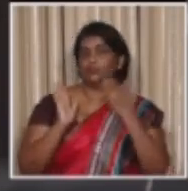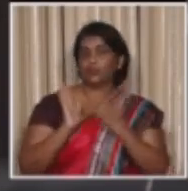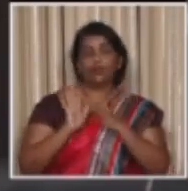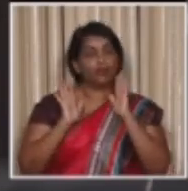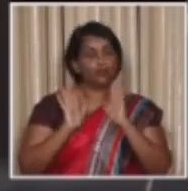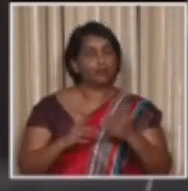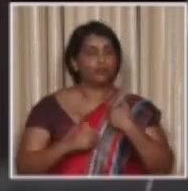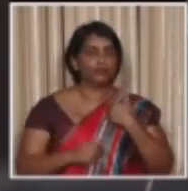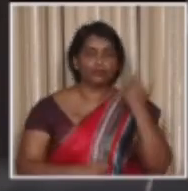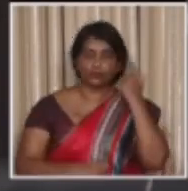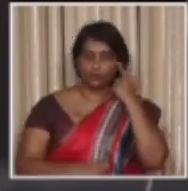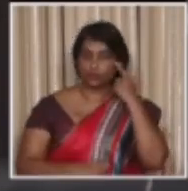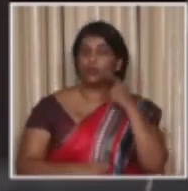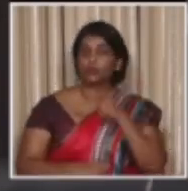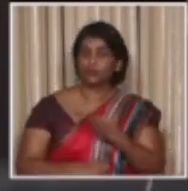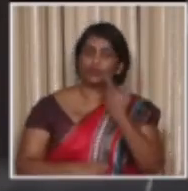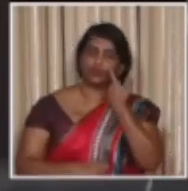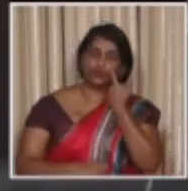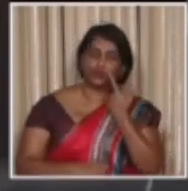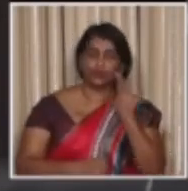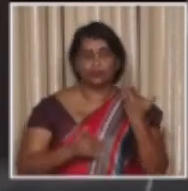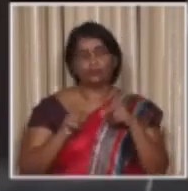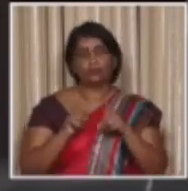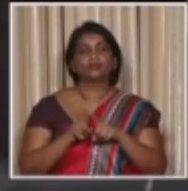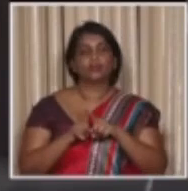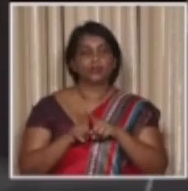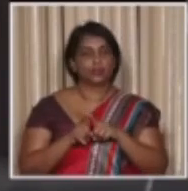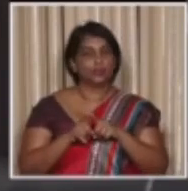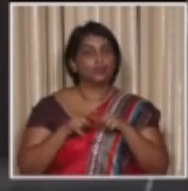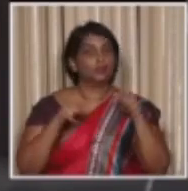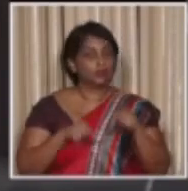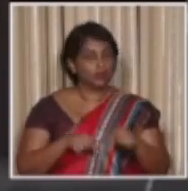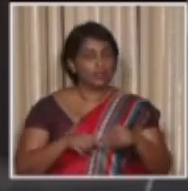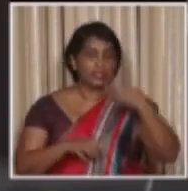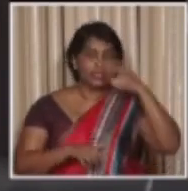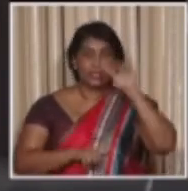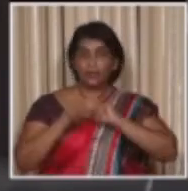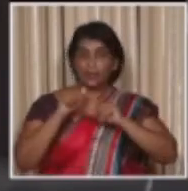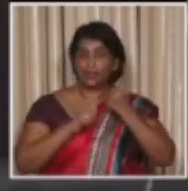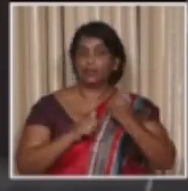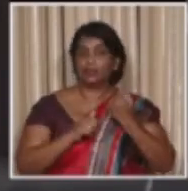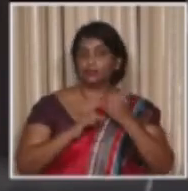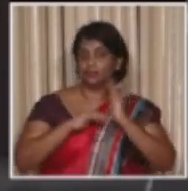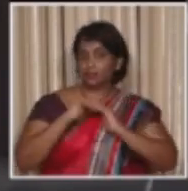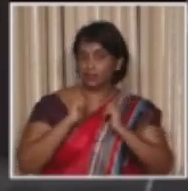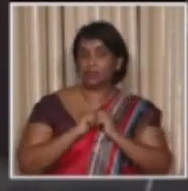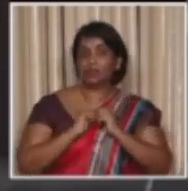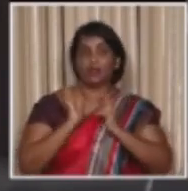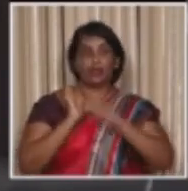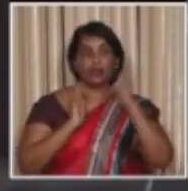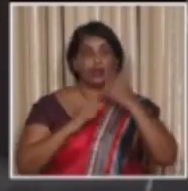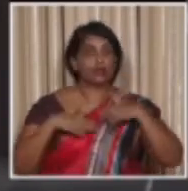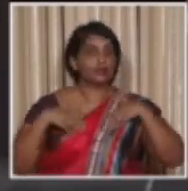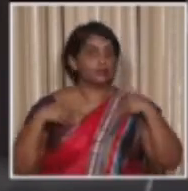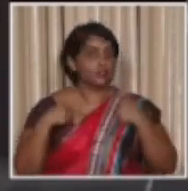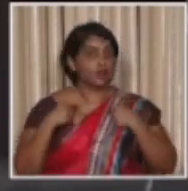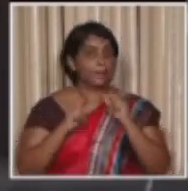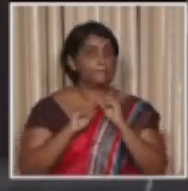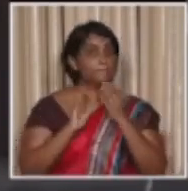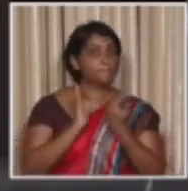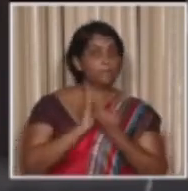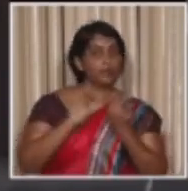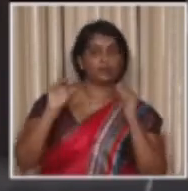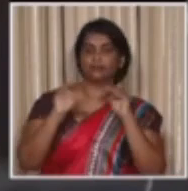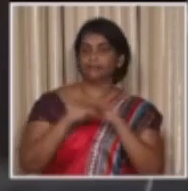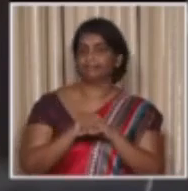නමුත් අපි දන්නවා ඒත් කනගාටුවට කරුණක් වන්නේ මේ ආයුර්වේද වෛද්‍ය ක්‍රමය ජාතික සෞඛ්‍ය ප්‍රතිපත්ති තුළට අපේ රටේ